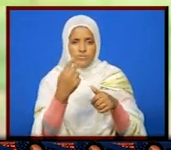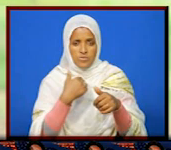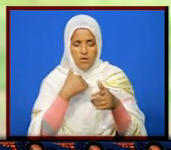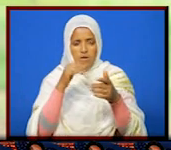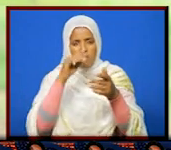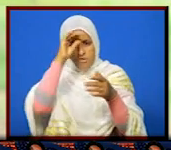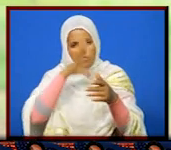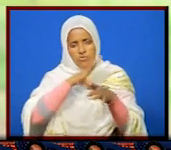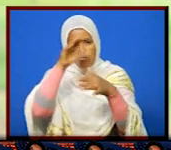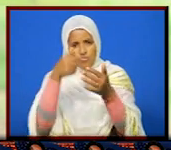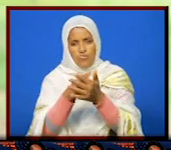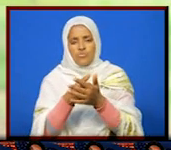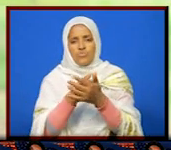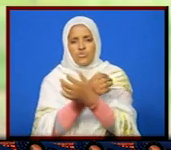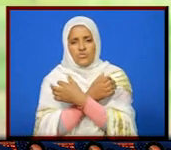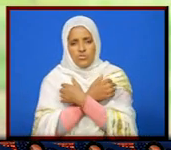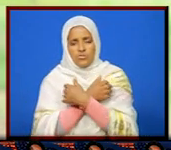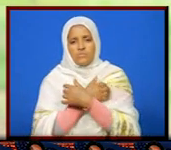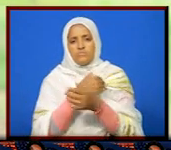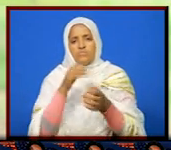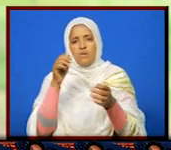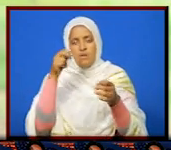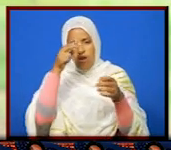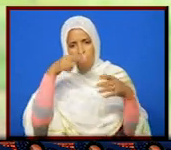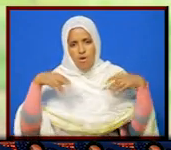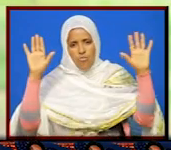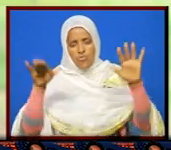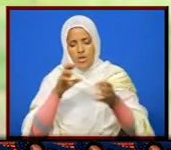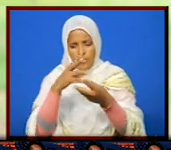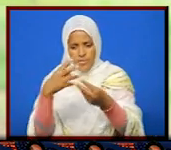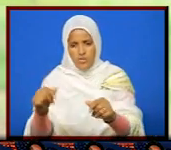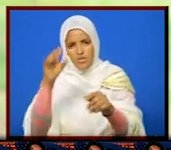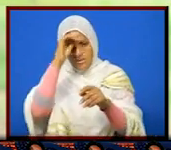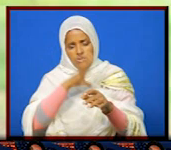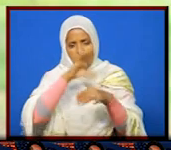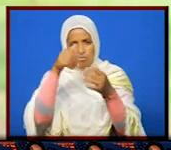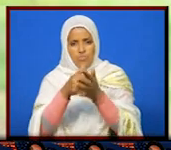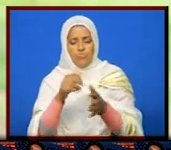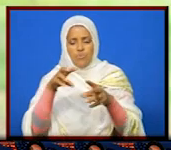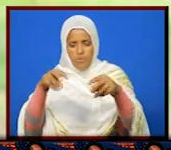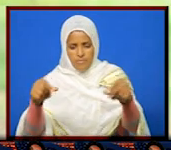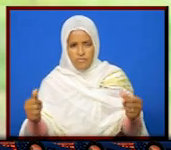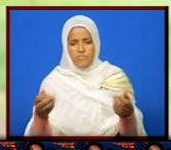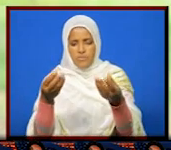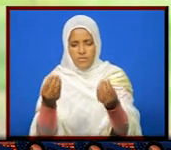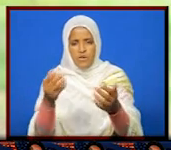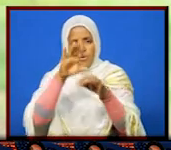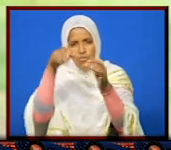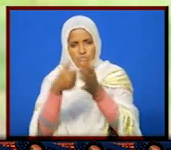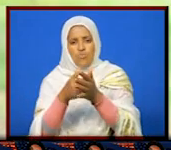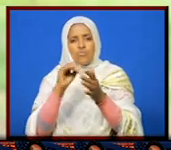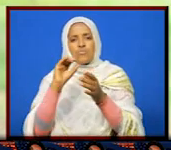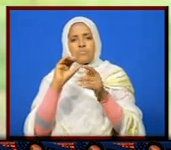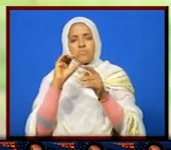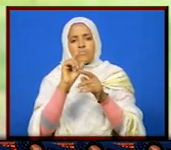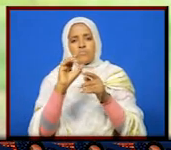ከሆነ የሰው ሁሉ ጅብ የጎተነው አሞራ የበተነው የሰው ሁሉ አመር ትቢያ